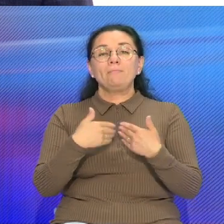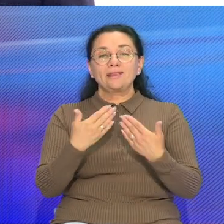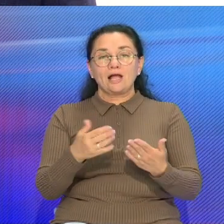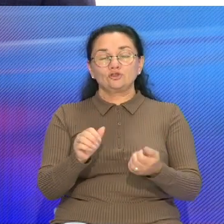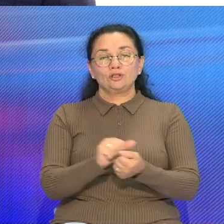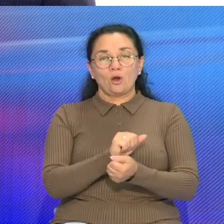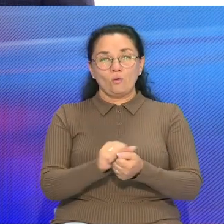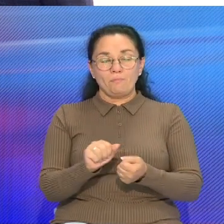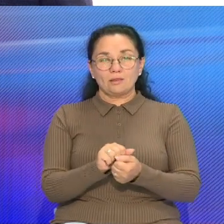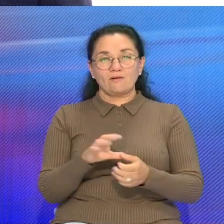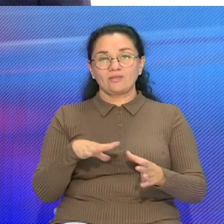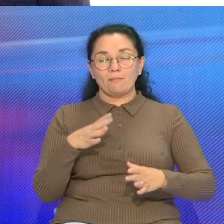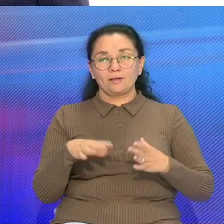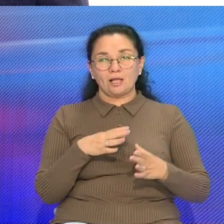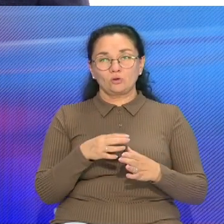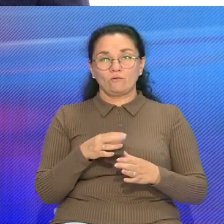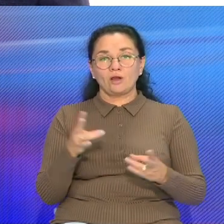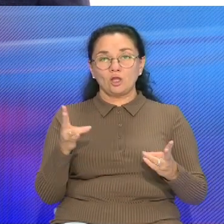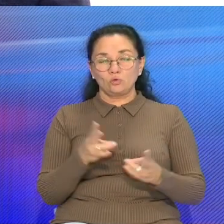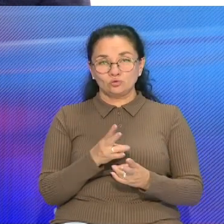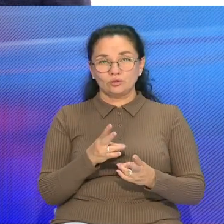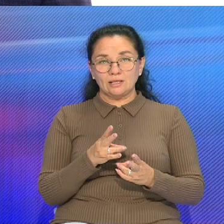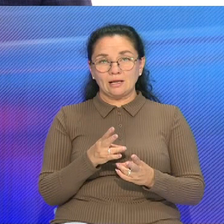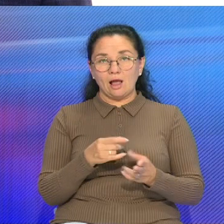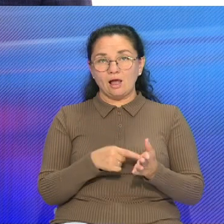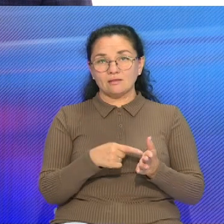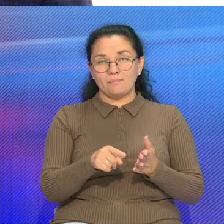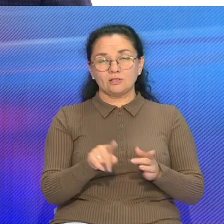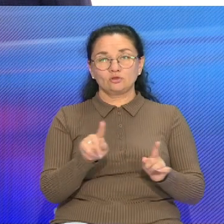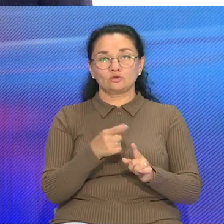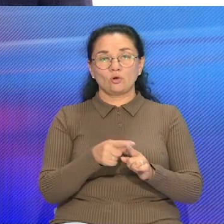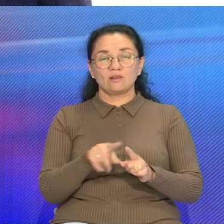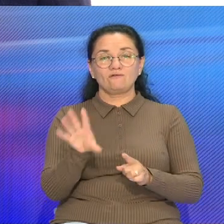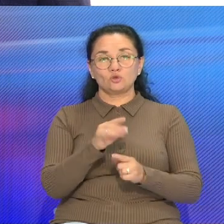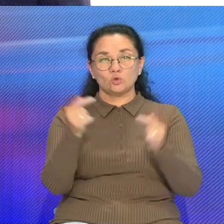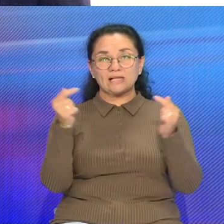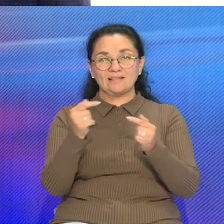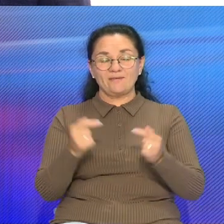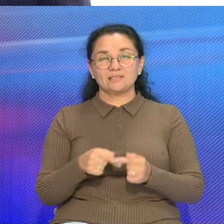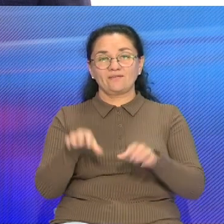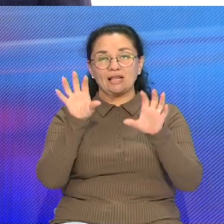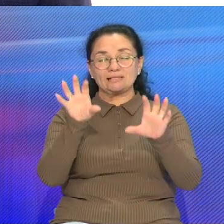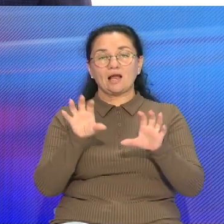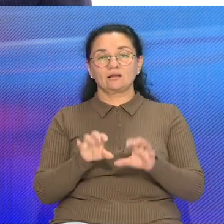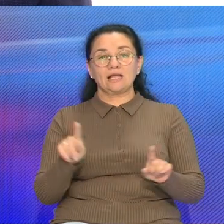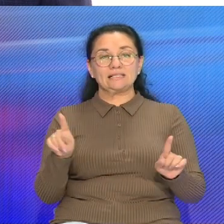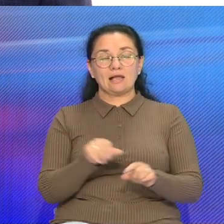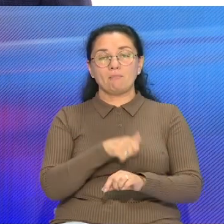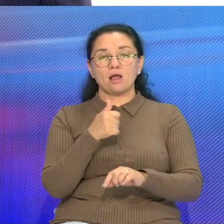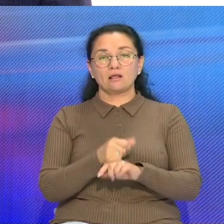подготовку. И надо отметить, что это все организовано, все в соответствии с законодательством, и Самое главное, на что обращает